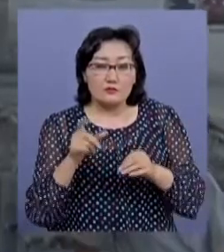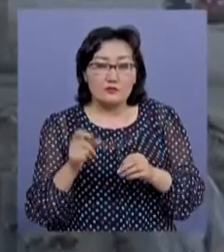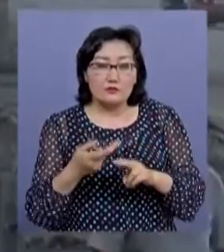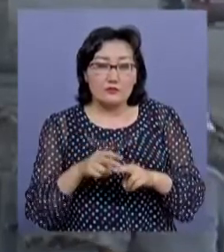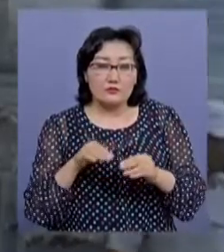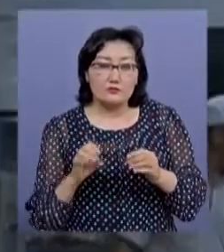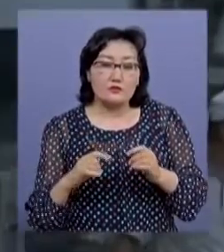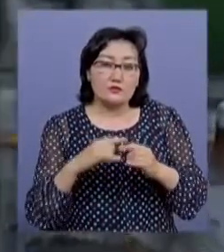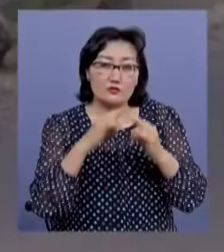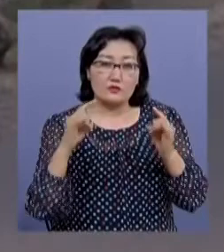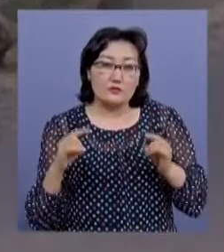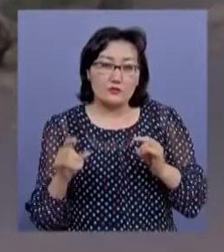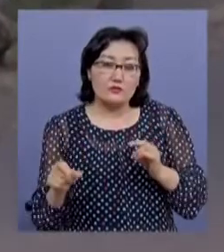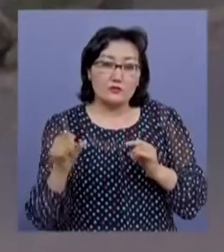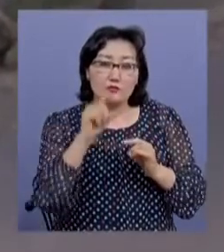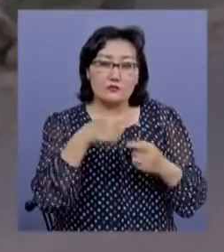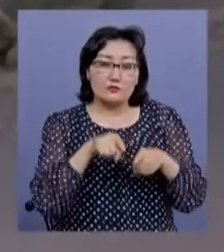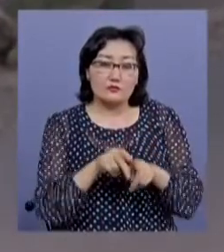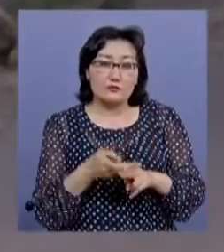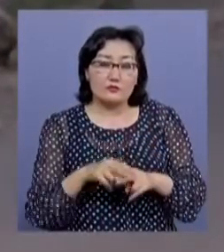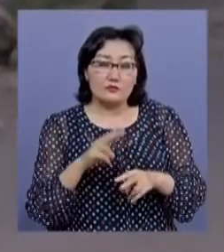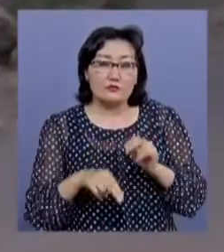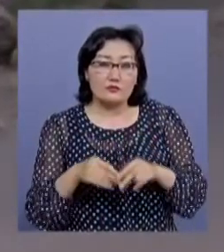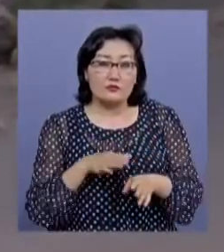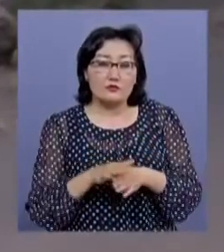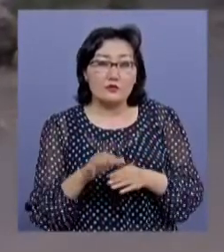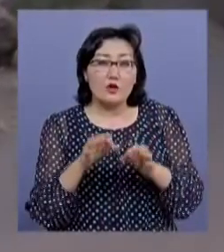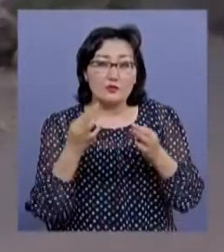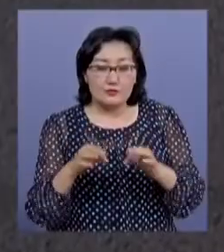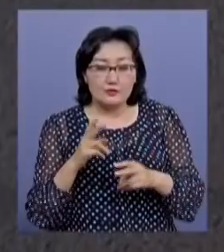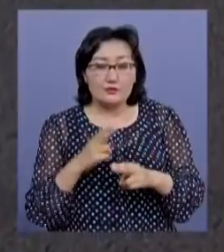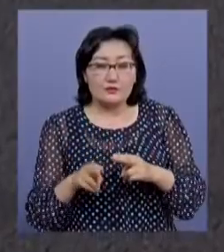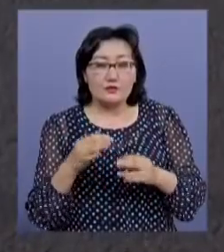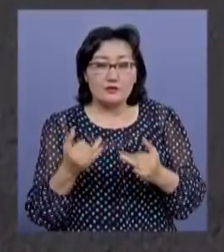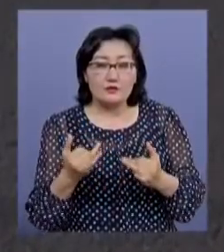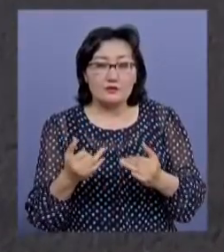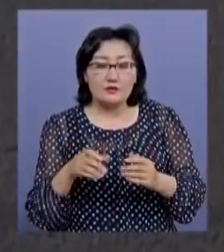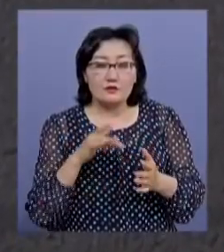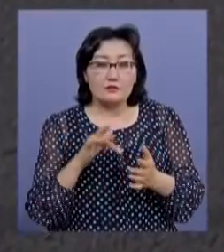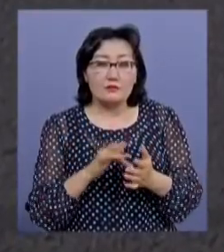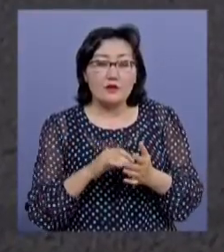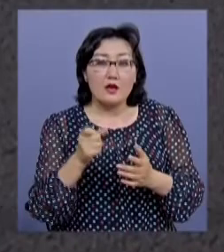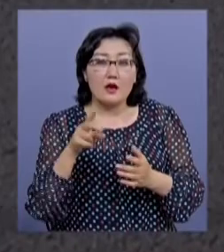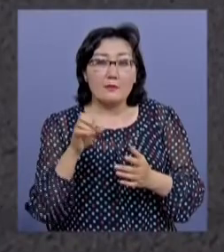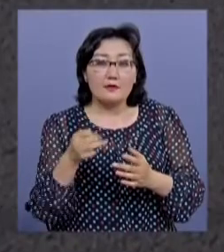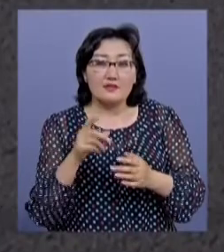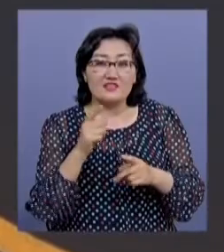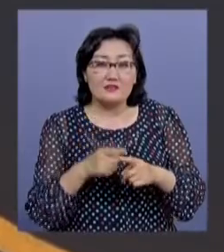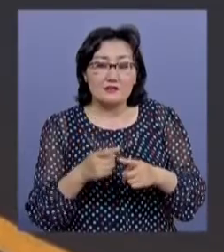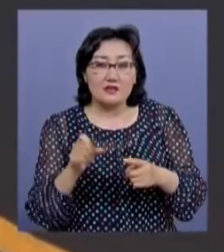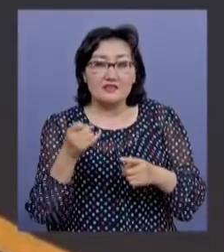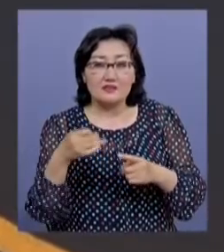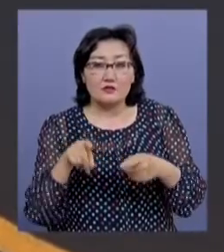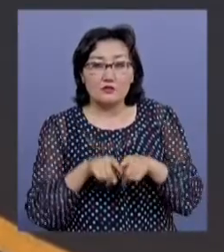жерісті өткелдер салынып жатыр. Жолайрықтағы құрылыс жұмысы толығымен күзде аяқталады. Қазіргі таңда қалада Абай даңғылы мен Сайын көшесін